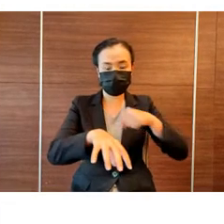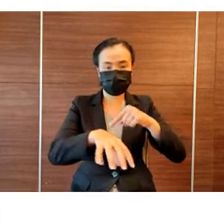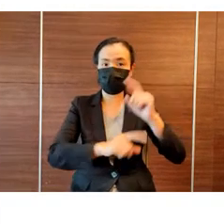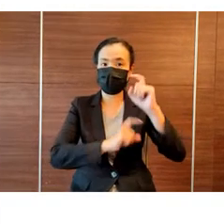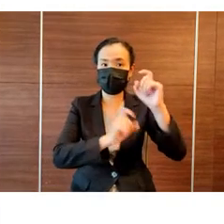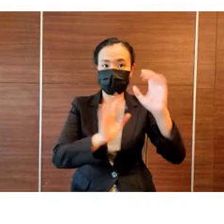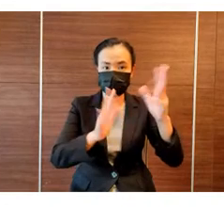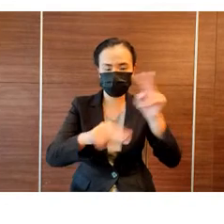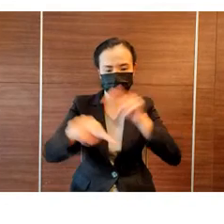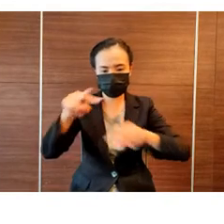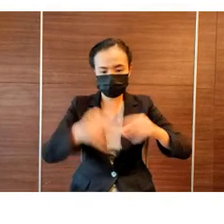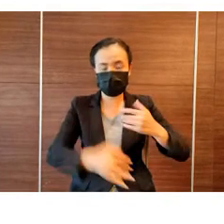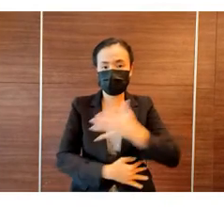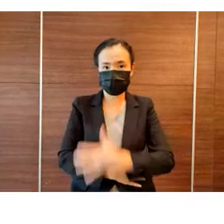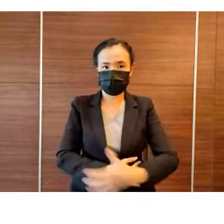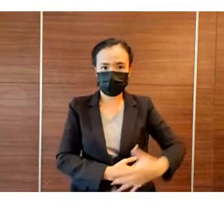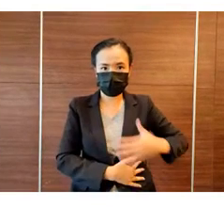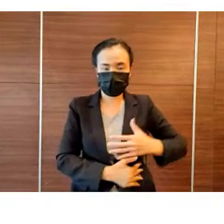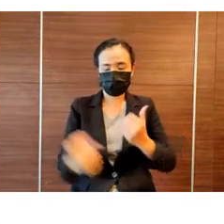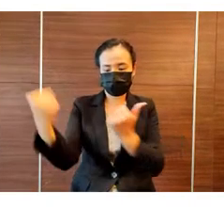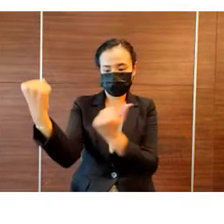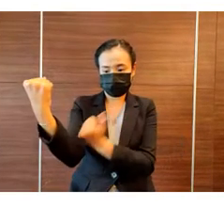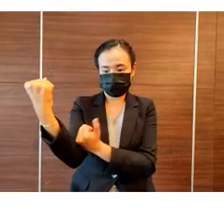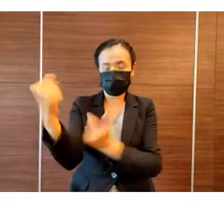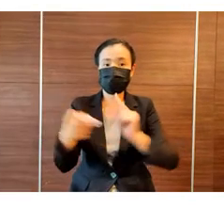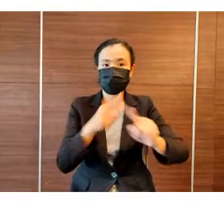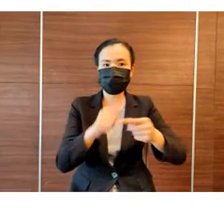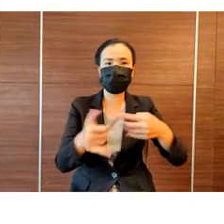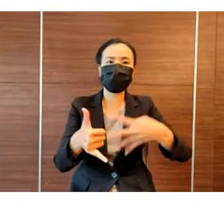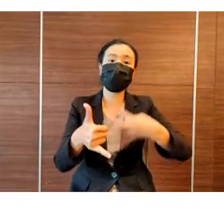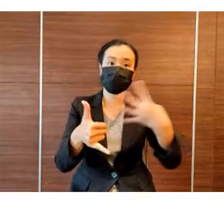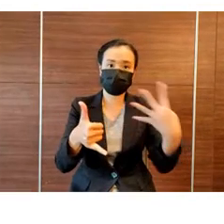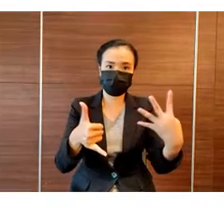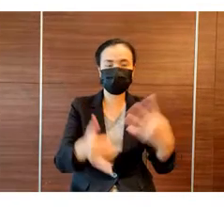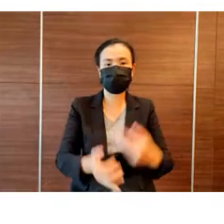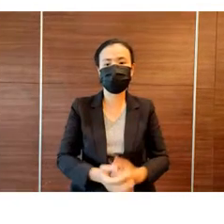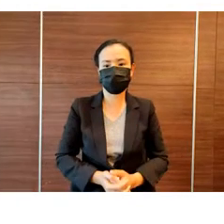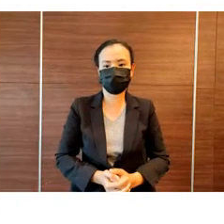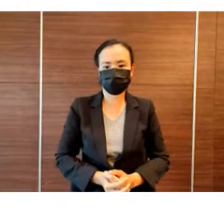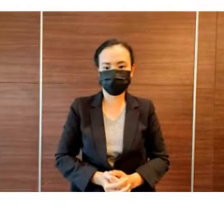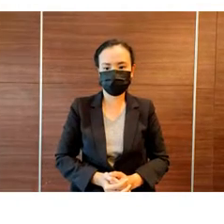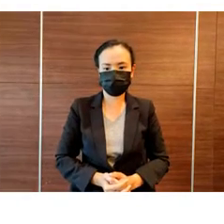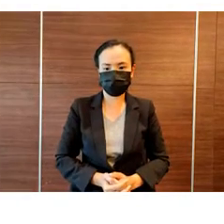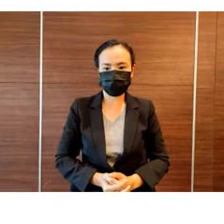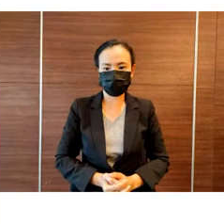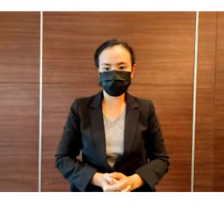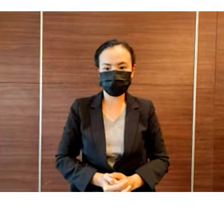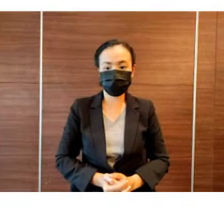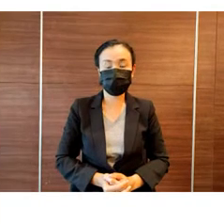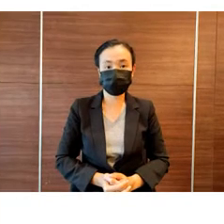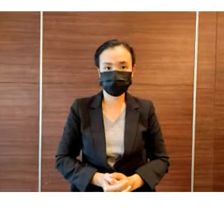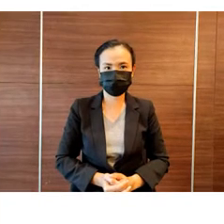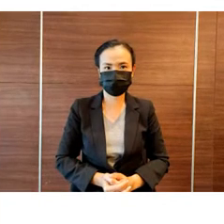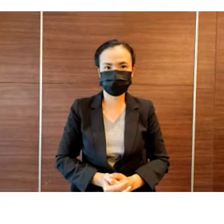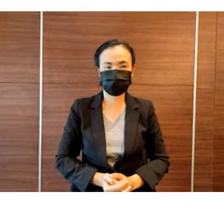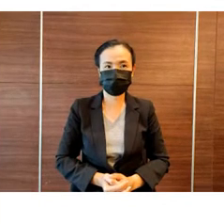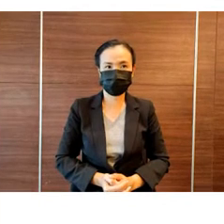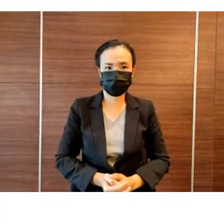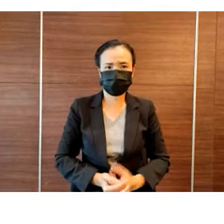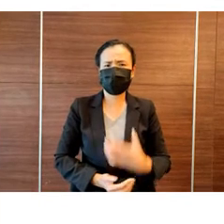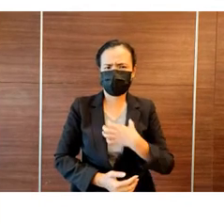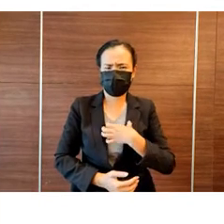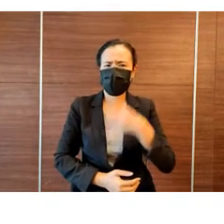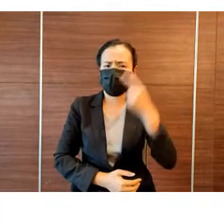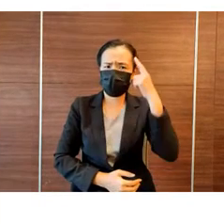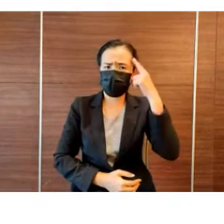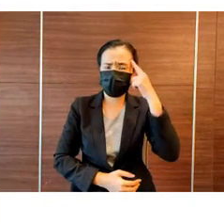ที่ที่จะดูแลสุขภาพทางด้านการใช้ยาเสพติดเนี่ยกับเพื่อนๆที่มีความหลากหลายทางเพศก็อยากจะชวนดินจริงๆแล้วเราอยากรู้